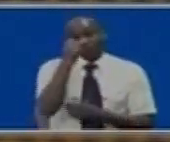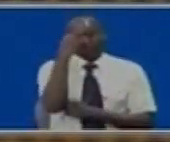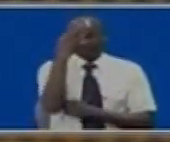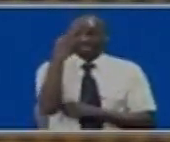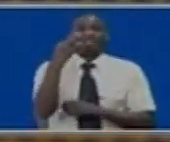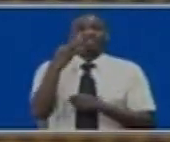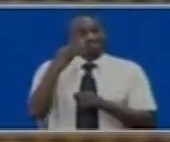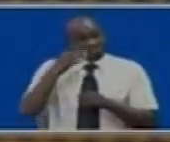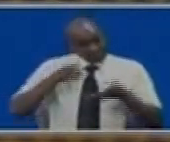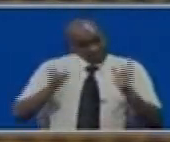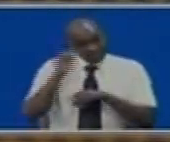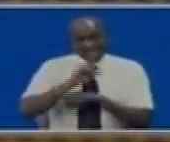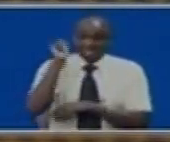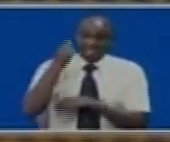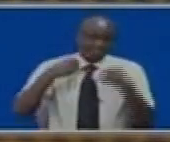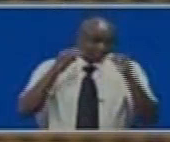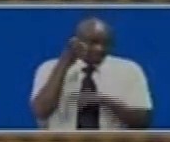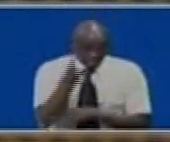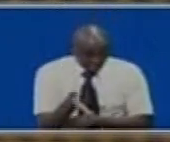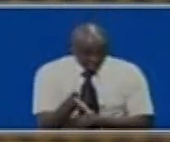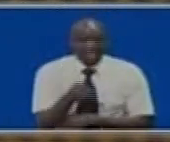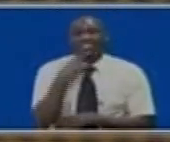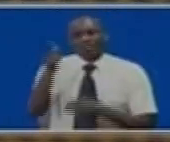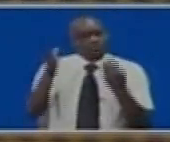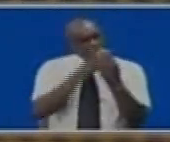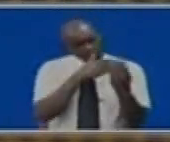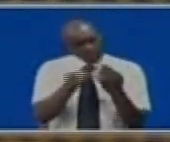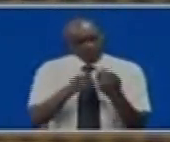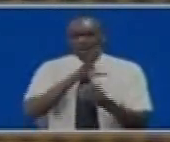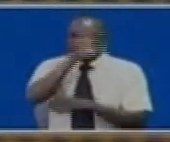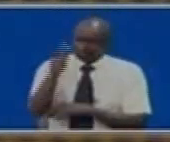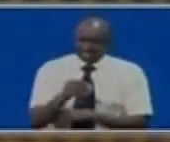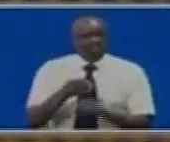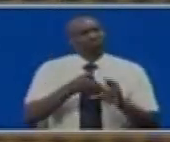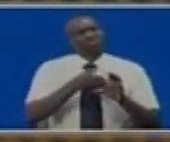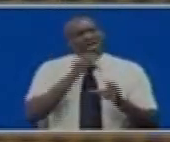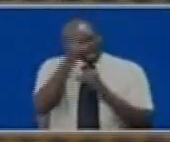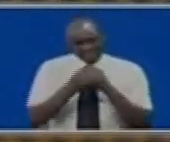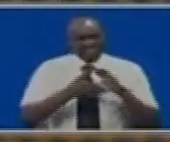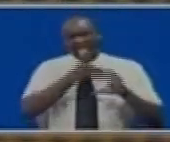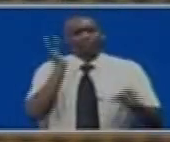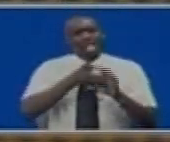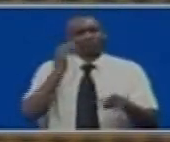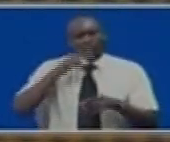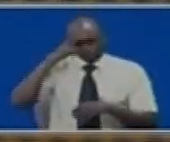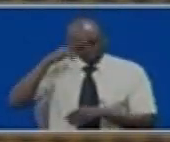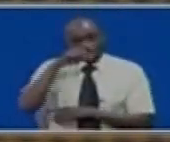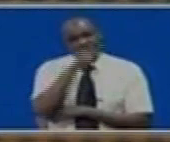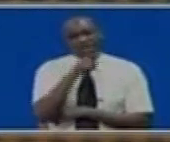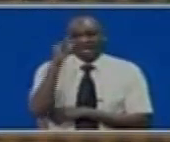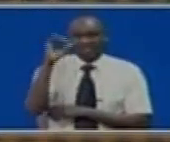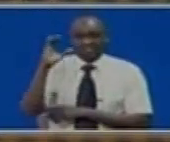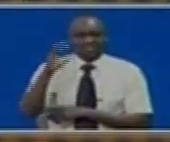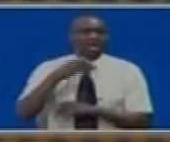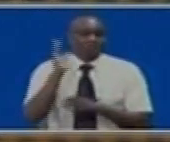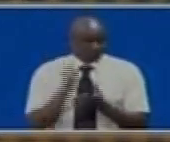tangu Kenya iwe jamhuri, Rais Kenyatta aidha ameyarai mataifa ya bara Afrika kujiondoa kwenye mkataba wa Roma pamoja na kutaja mafanikio ya